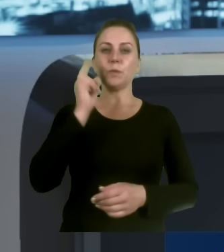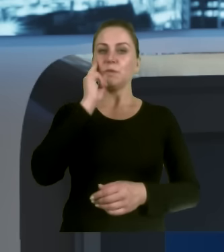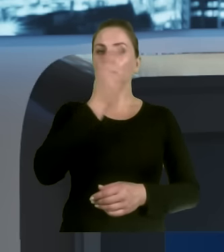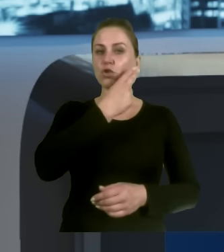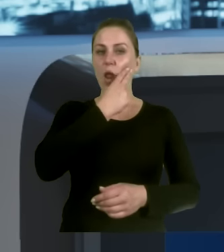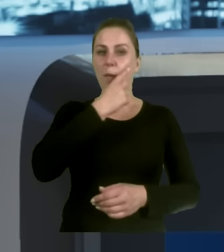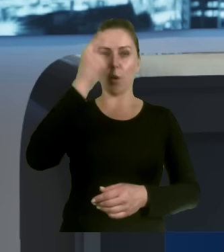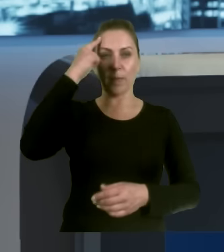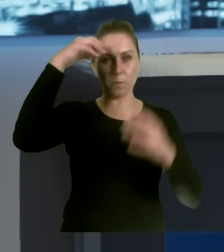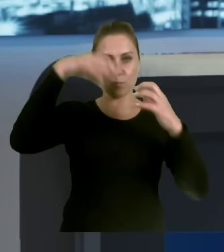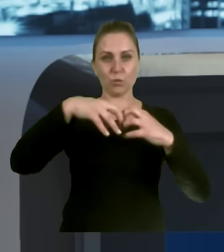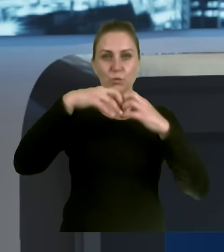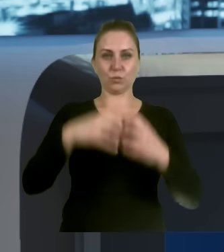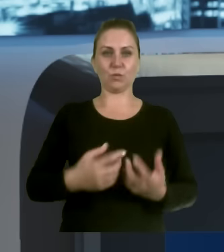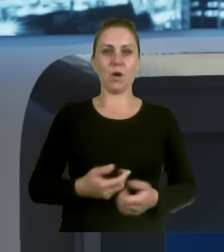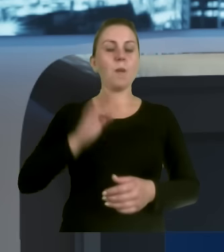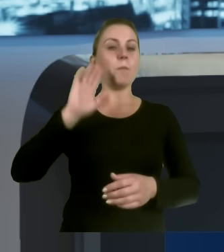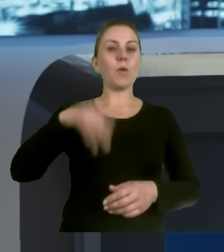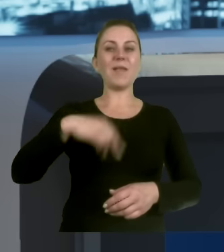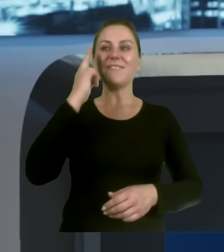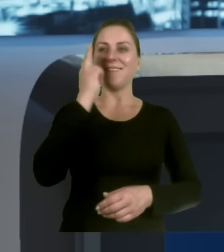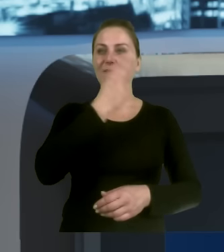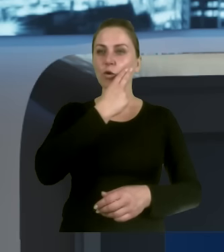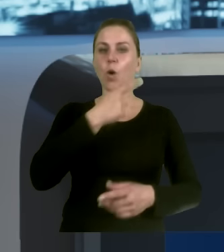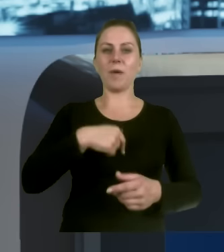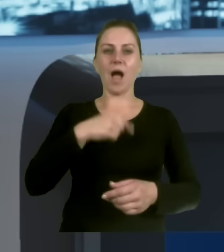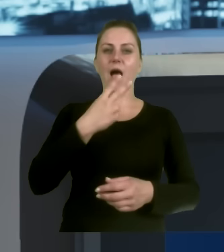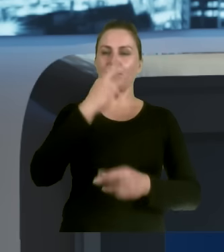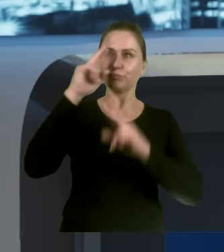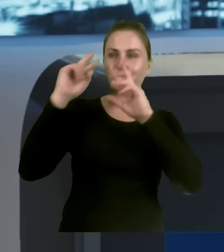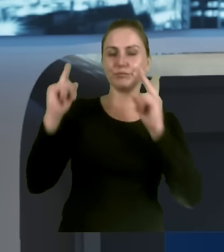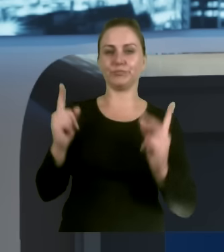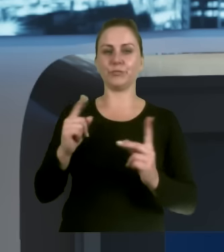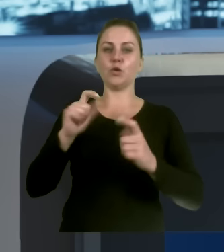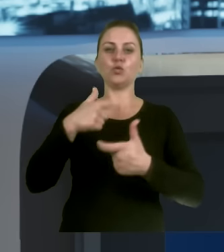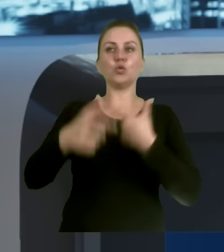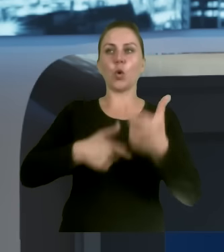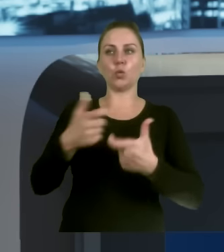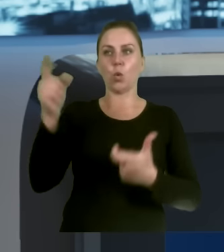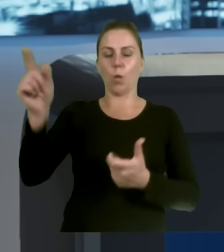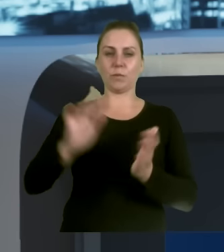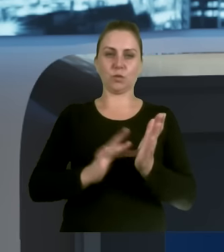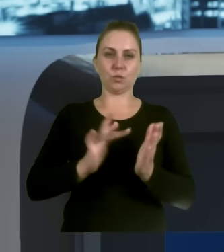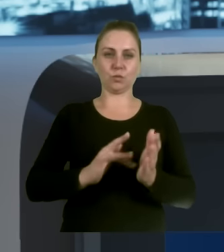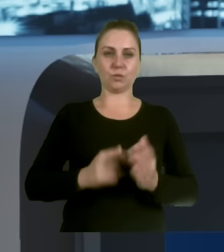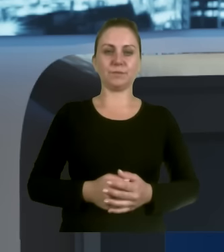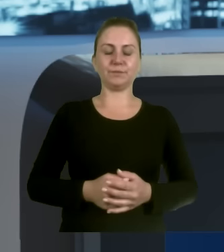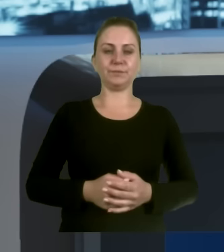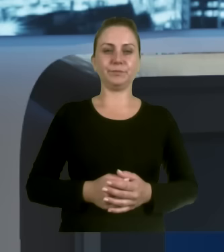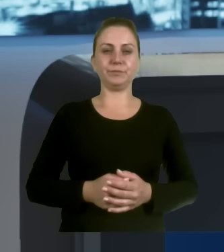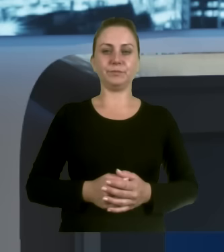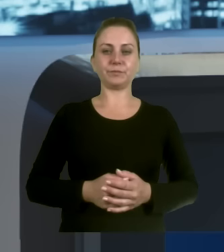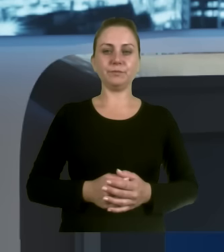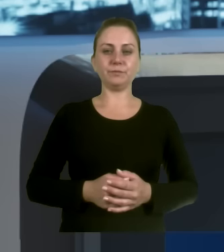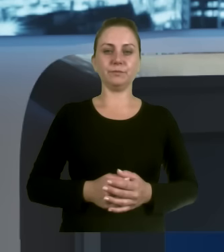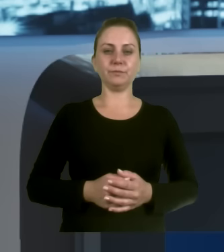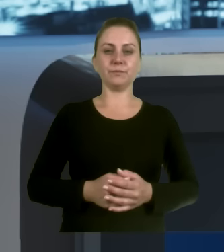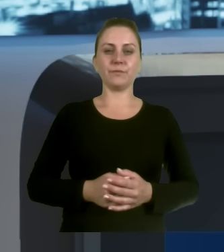bo nawet niewidomi to widzą, co ten człowiek wyprawia. I ja, jak tutaj było,